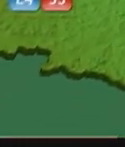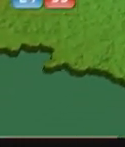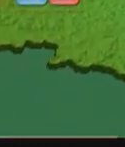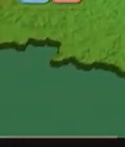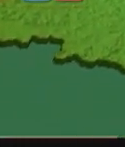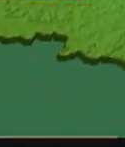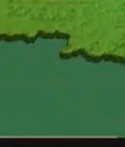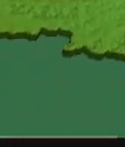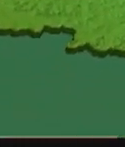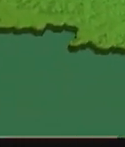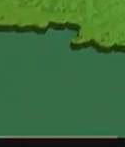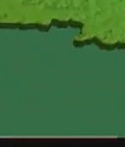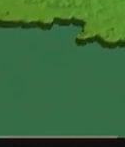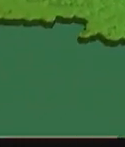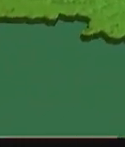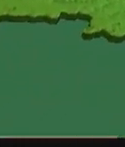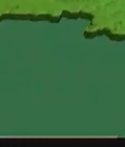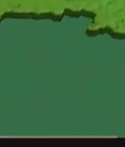lalu